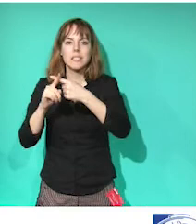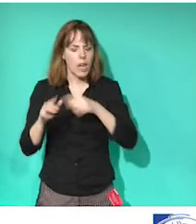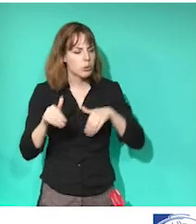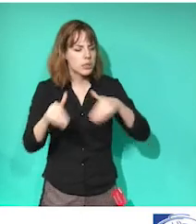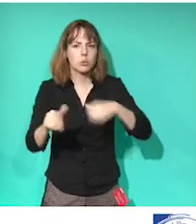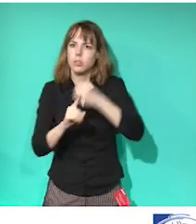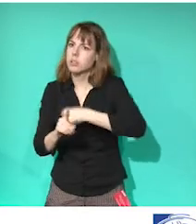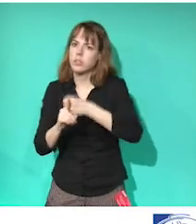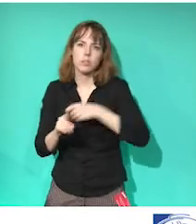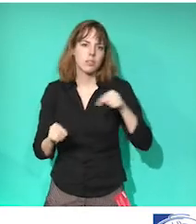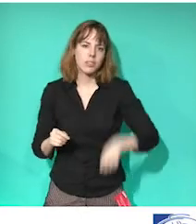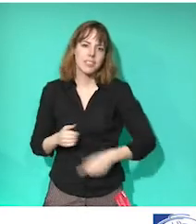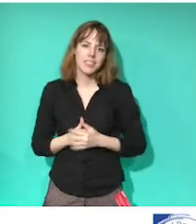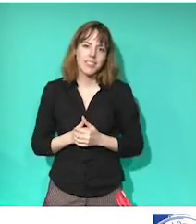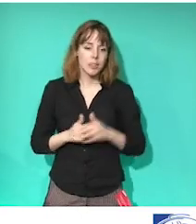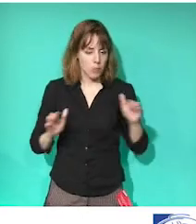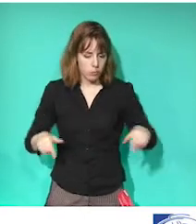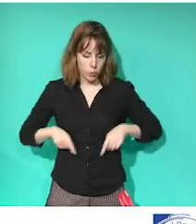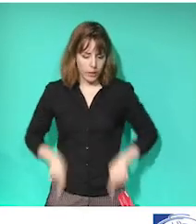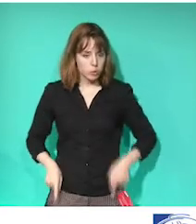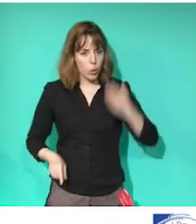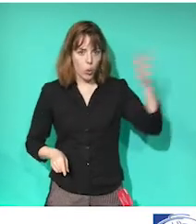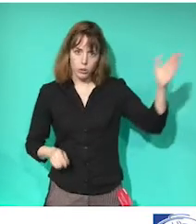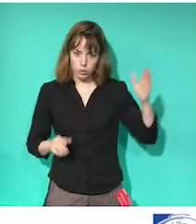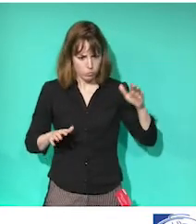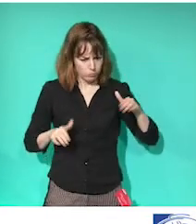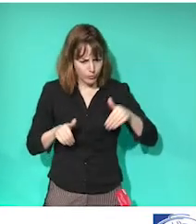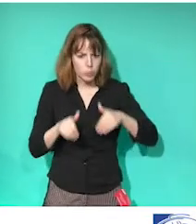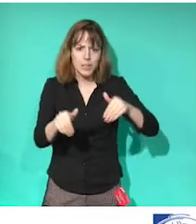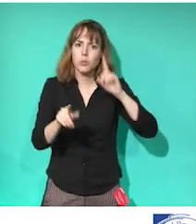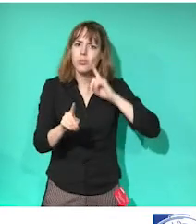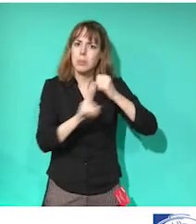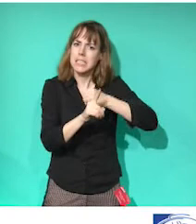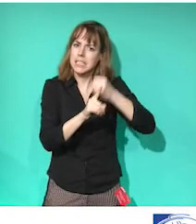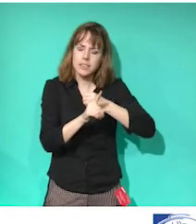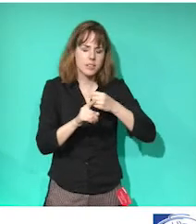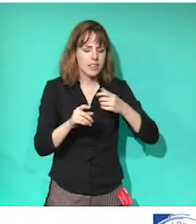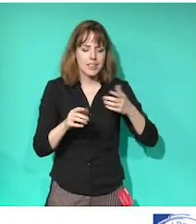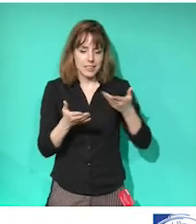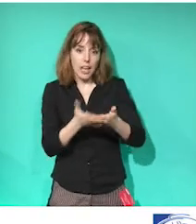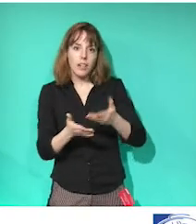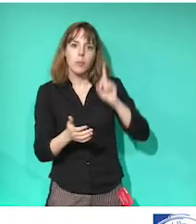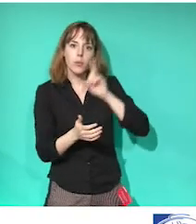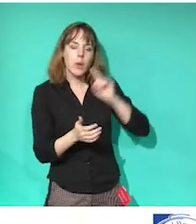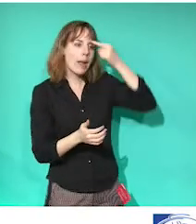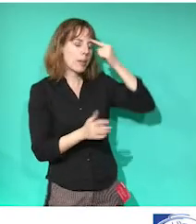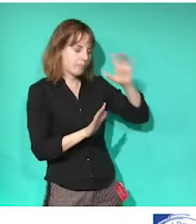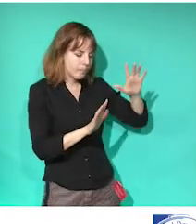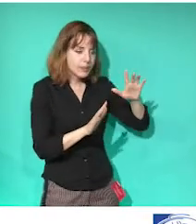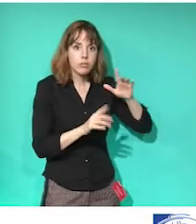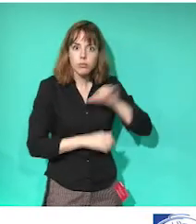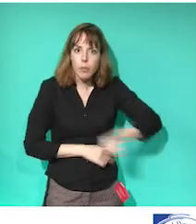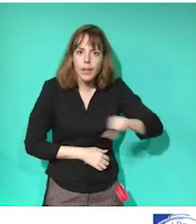figure, quel que soit le gouvernement, il faut revendiquer. Pour les féministes, ce n'est jamais naturel pour aucun